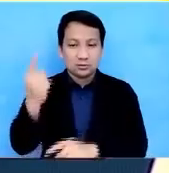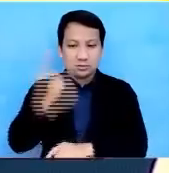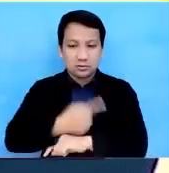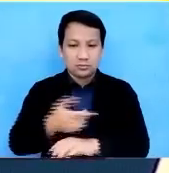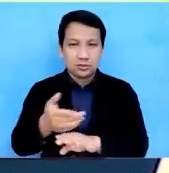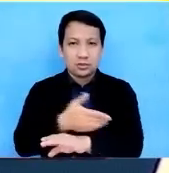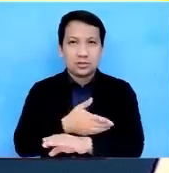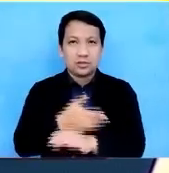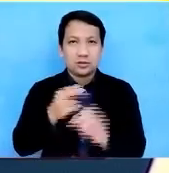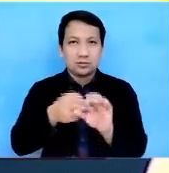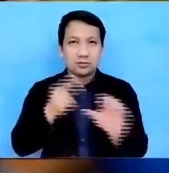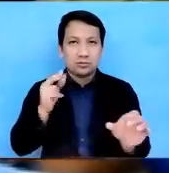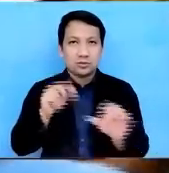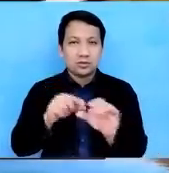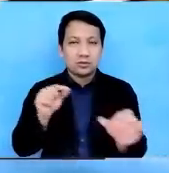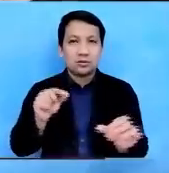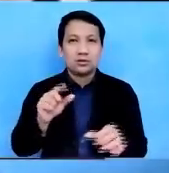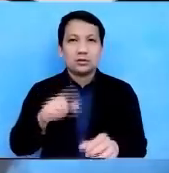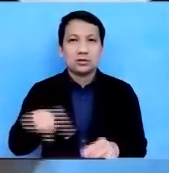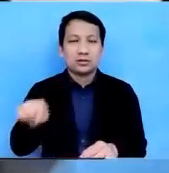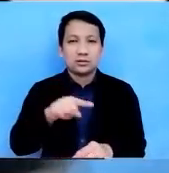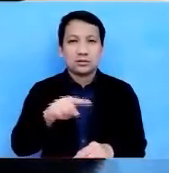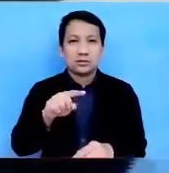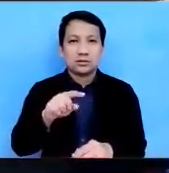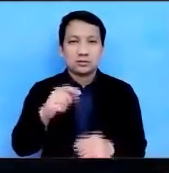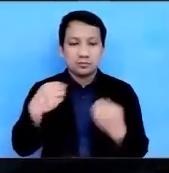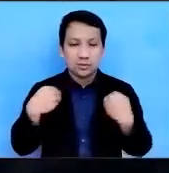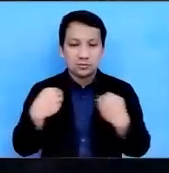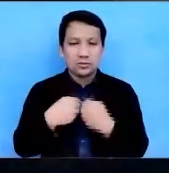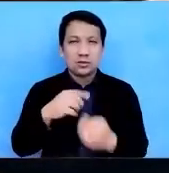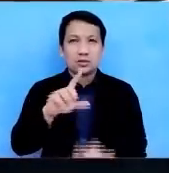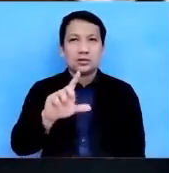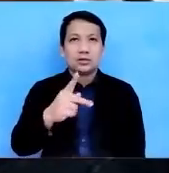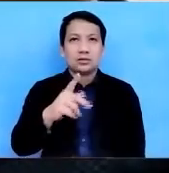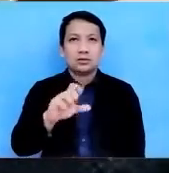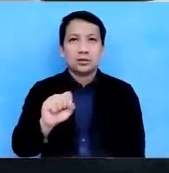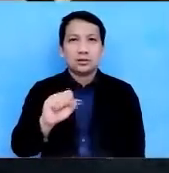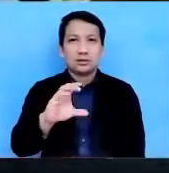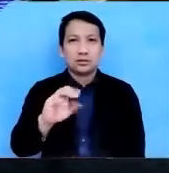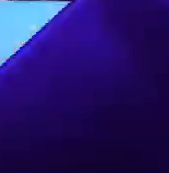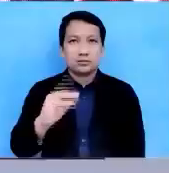niyang magbitiw bilang chairperson at miyembro ng Lakas CMD.